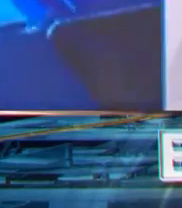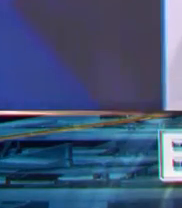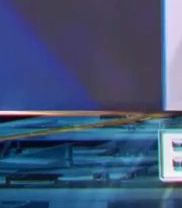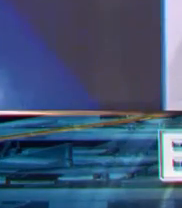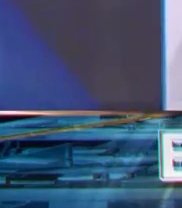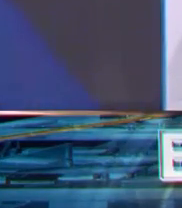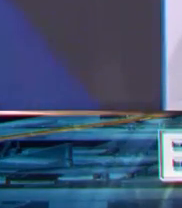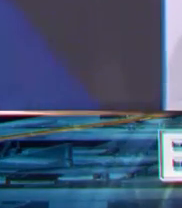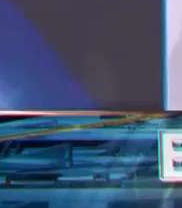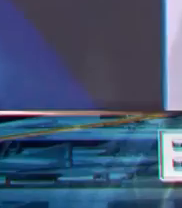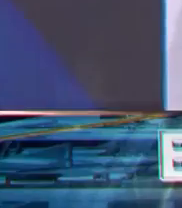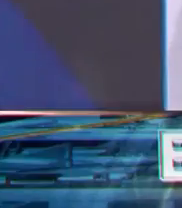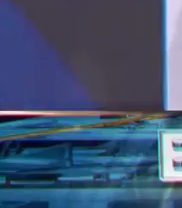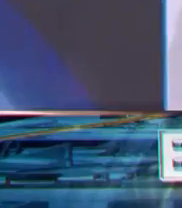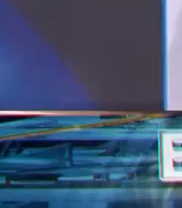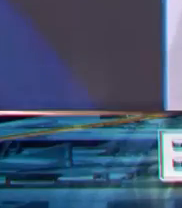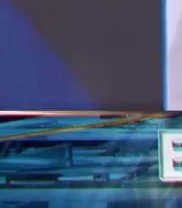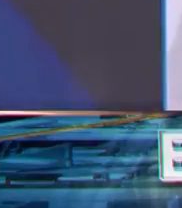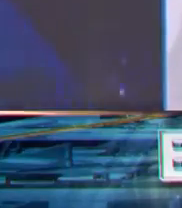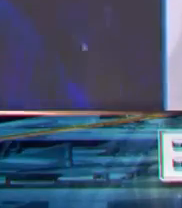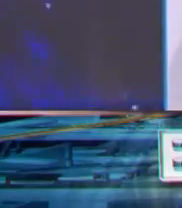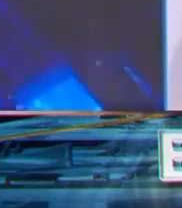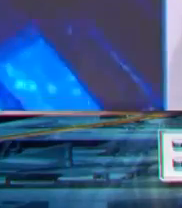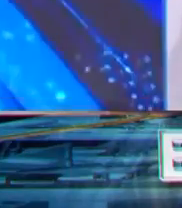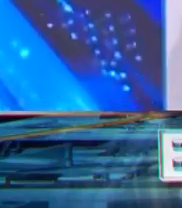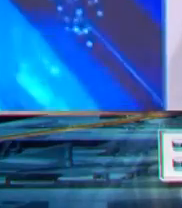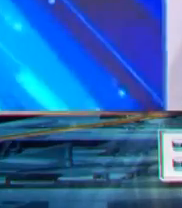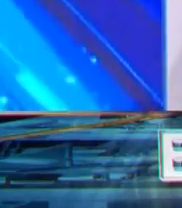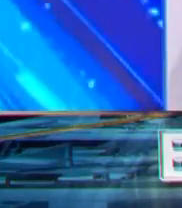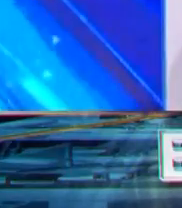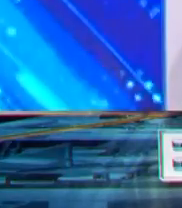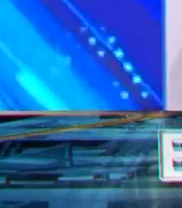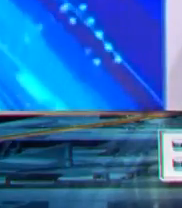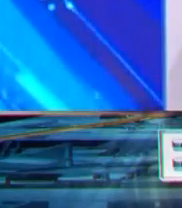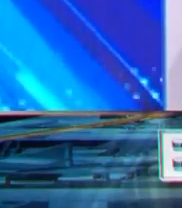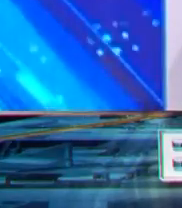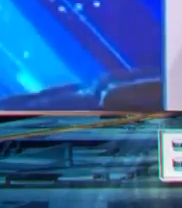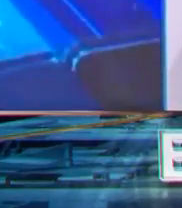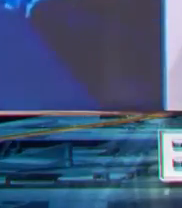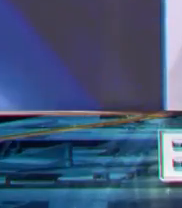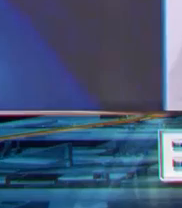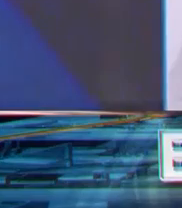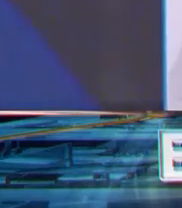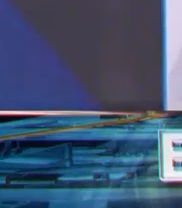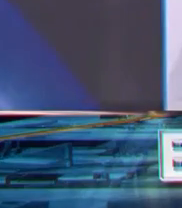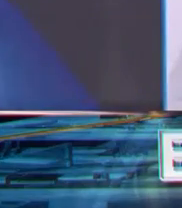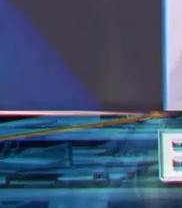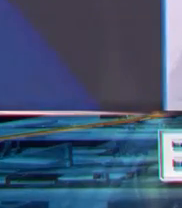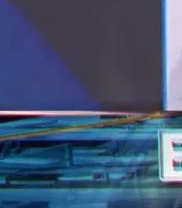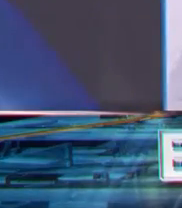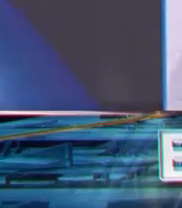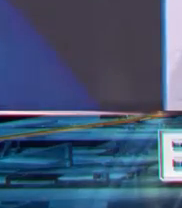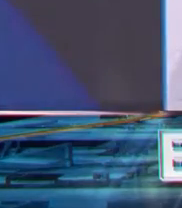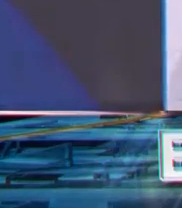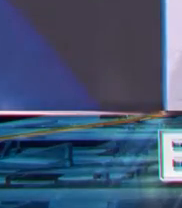до 5%. Өткен аптадағы скрининг кезінде 80%-ға жуық науқас анықталды. Белгілі бір ұжымдар арасында да инфекция